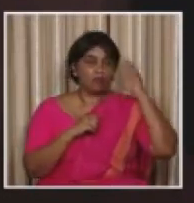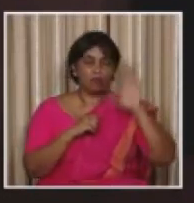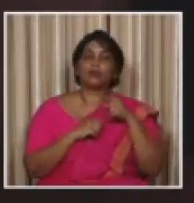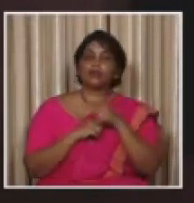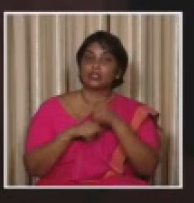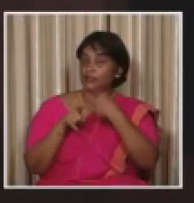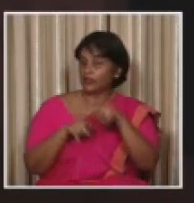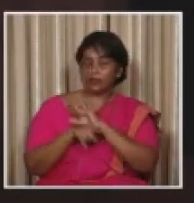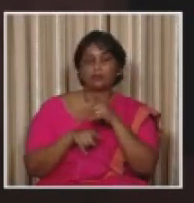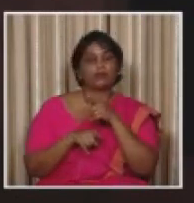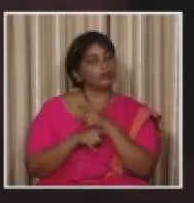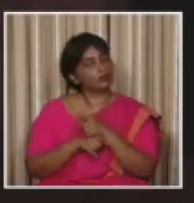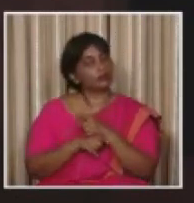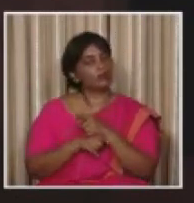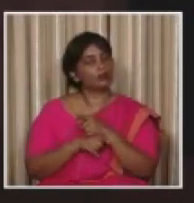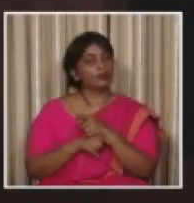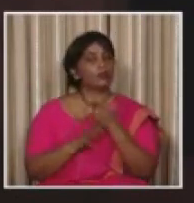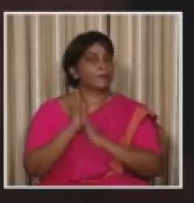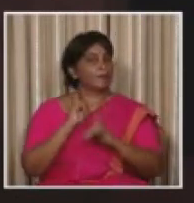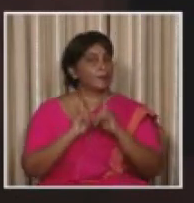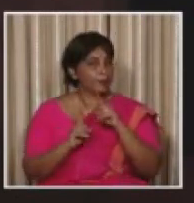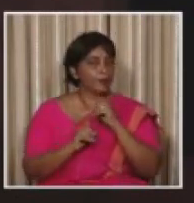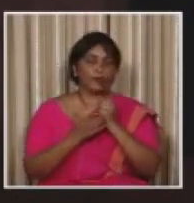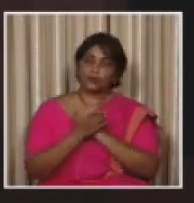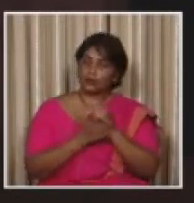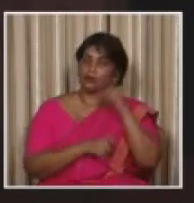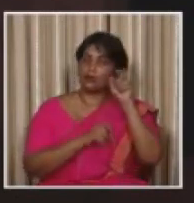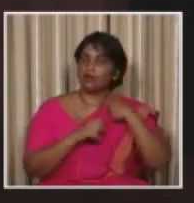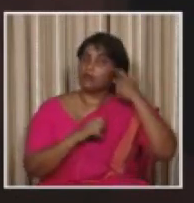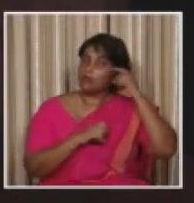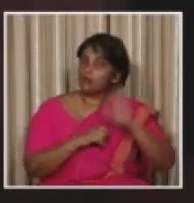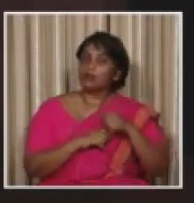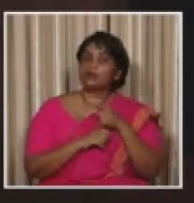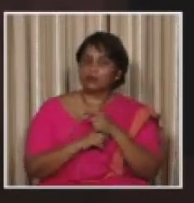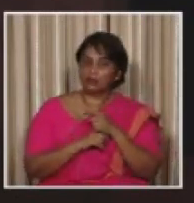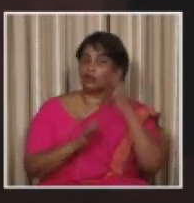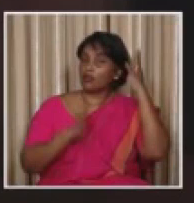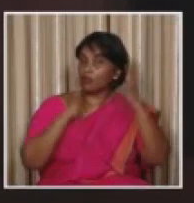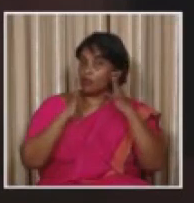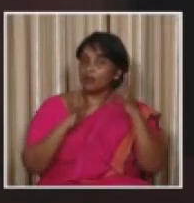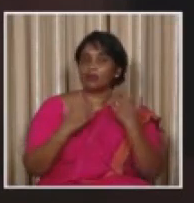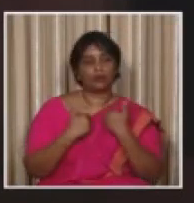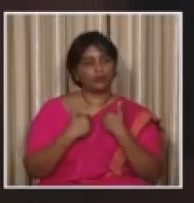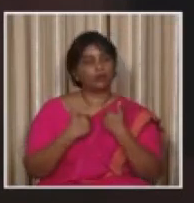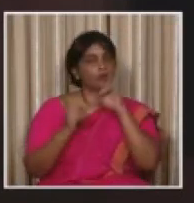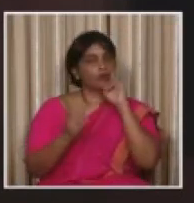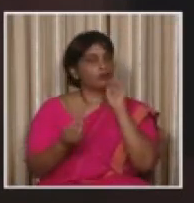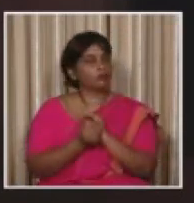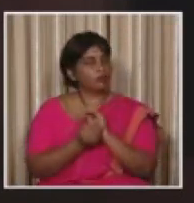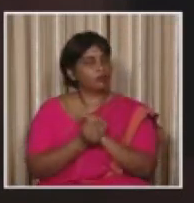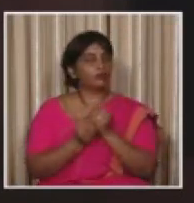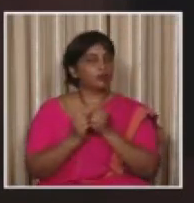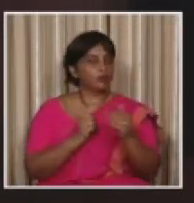එතුමා විතරක් නෙමෙයි ඒ අපේ අමාත්‍යංශයේ සියලු නිලධාරීන් බලාපොරොත්තු වෙනවා ඇත්තේ ලෝකයට අපේ ඒ ආරක්ෂිත